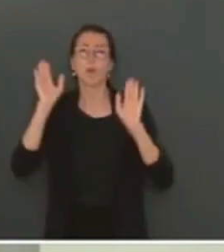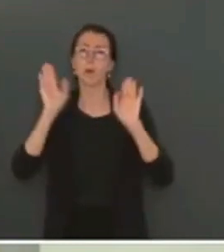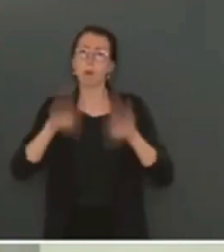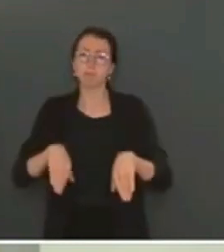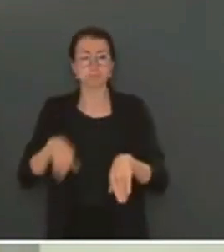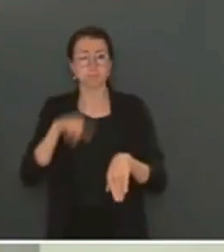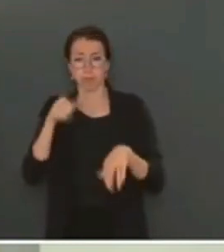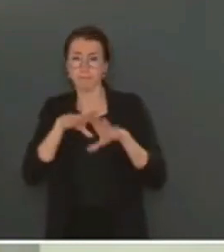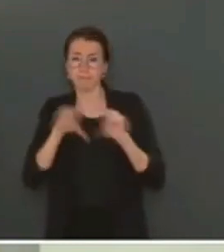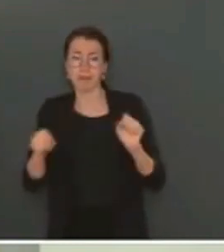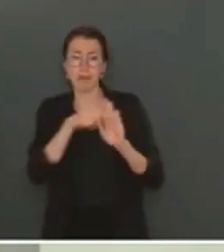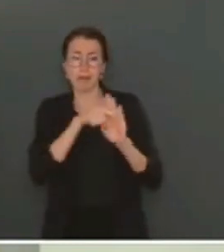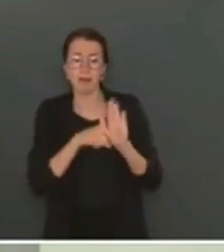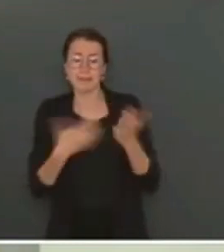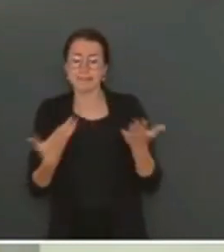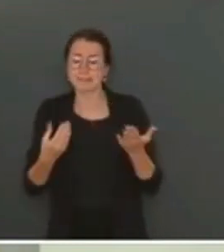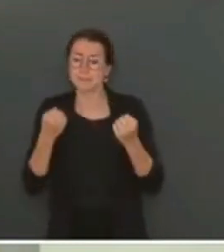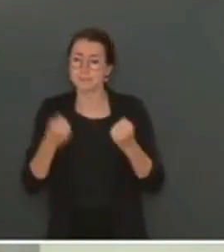trop importantes.